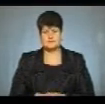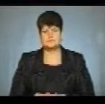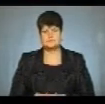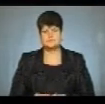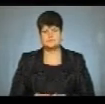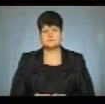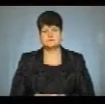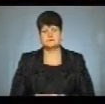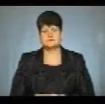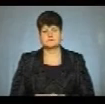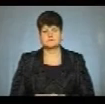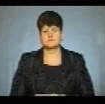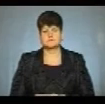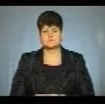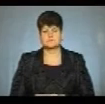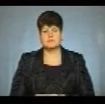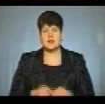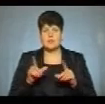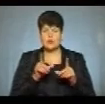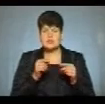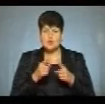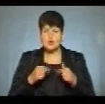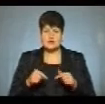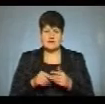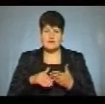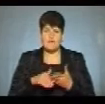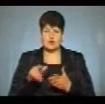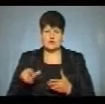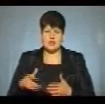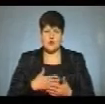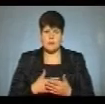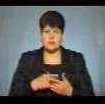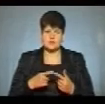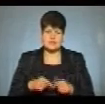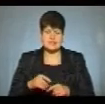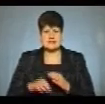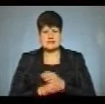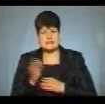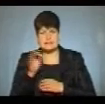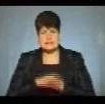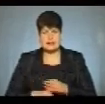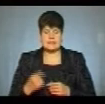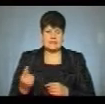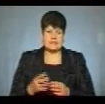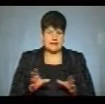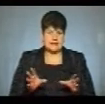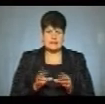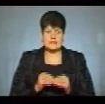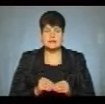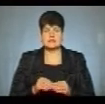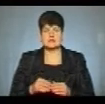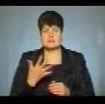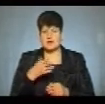Суспільному. Тернопіль. Поїздку організували волонтери громадської організації «Схід і Захід Єдині». За 5 років члени цієї